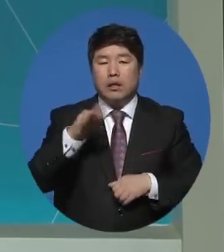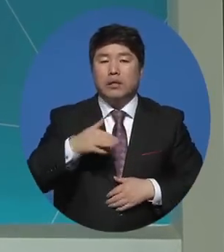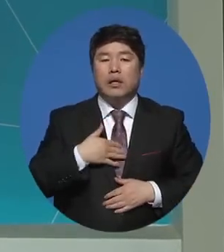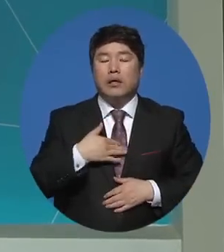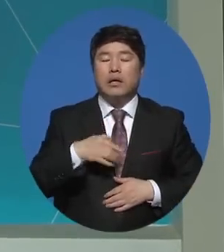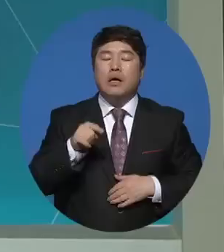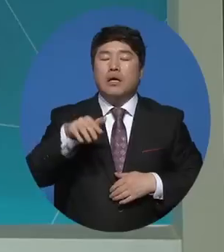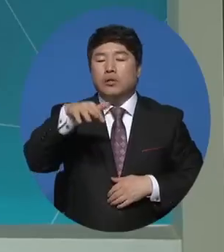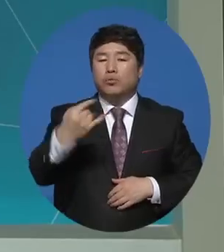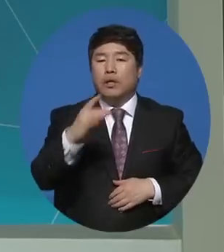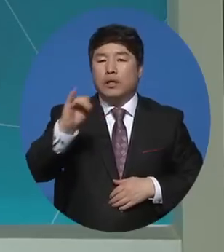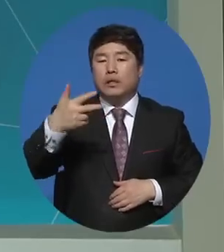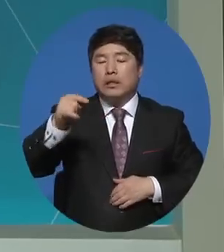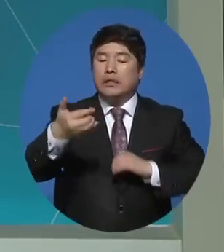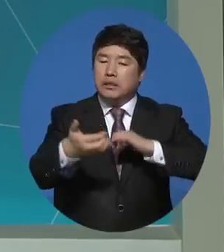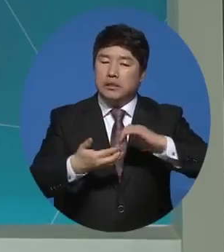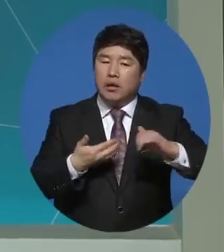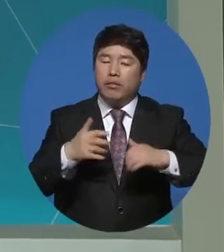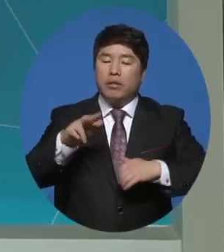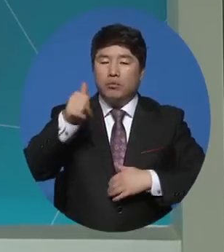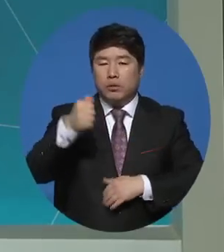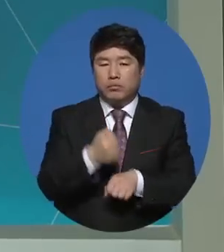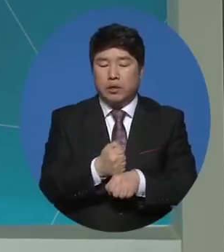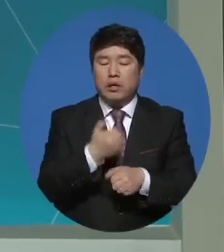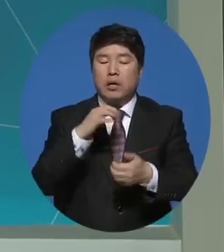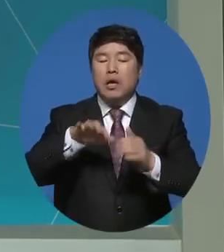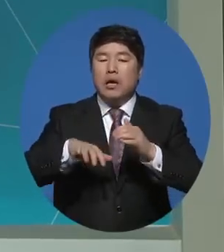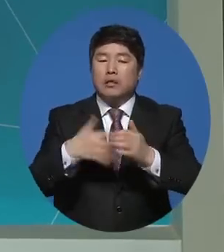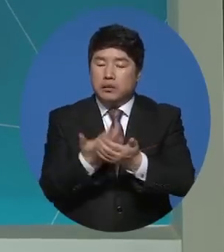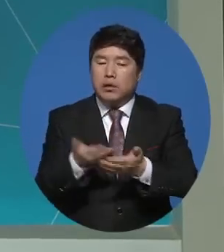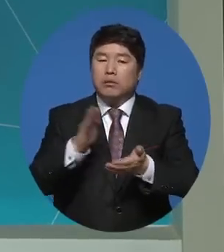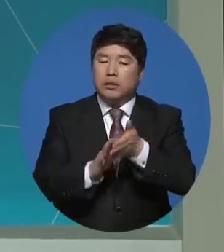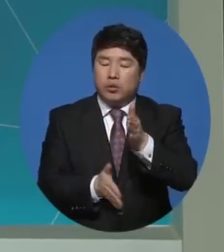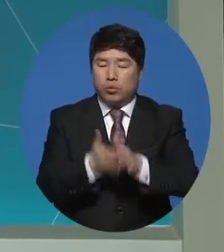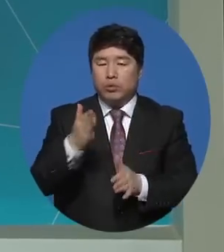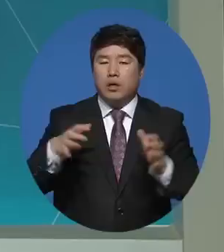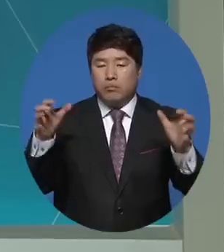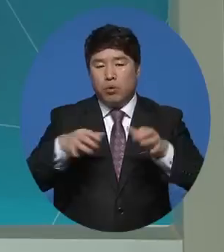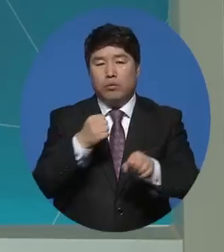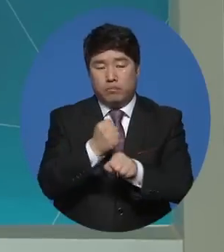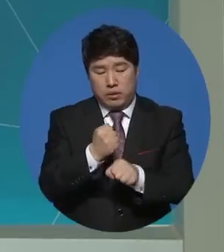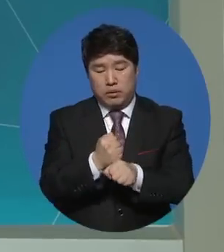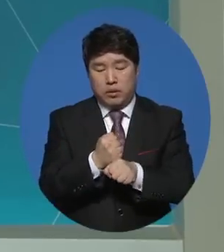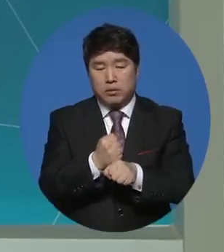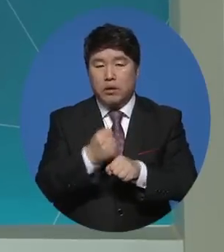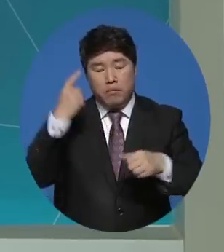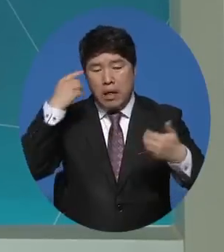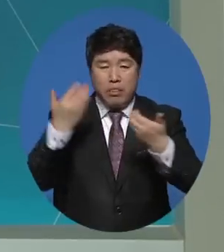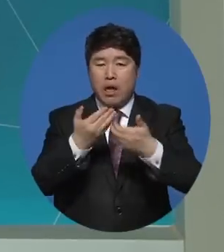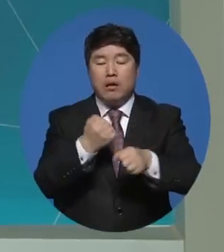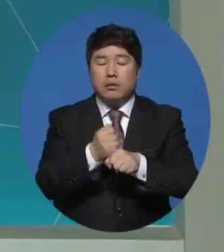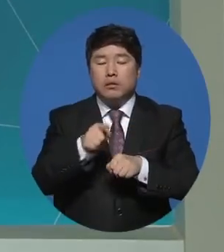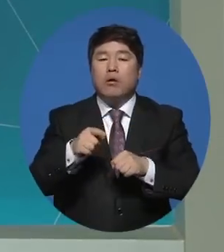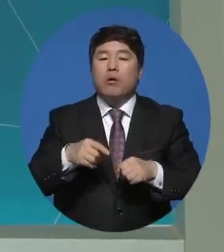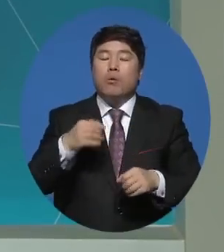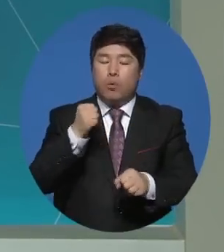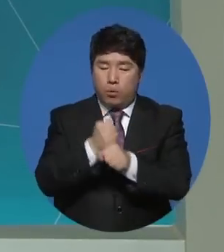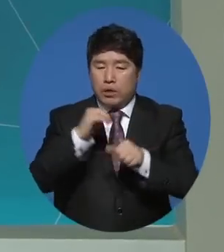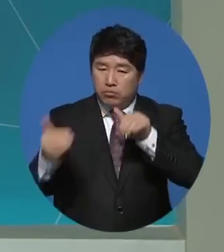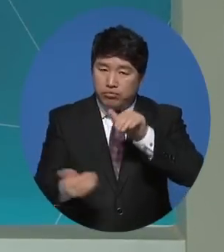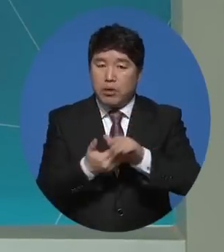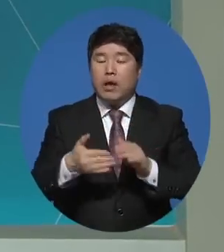의원님 하고 제가 혁신도시 모임을 만들어 결사 반대해서 그걸 얻어낸 사람입니다 그리고